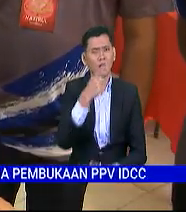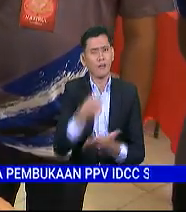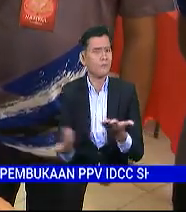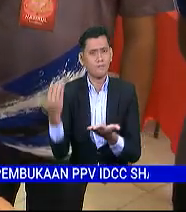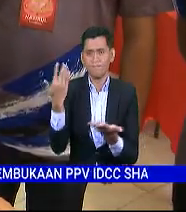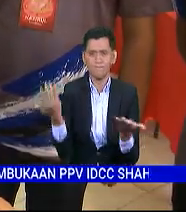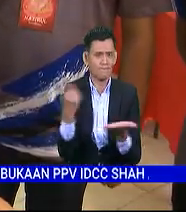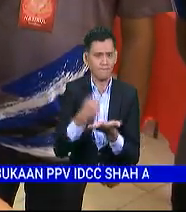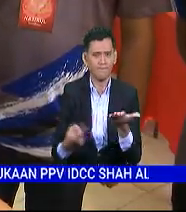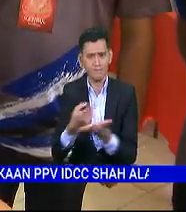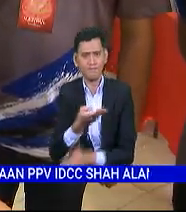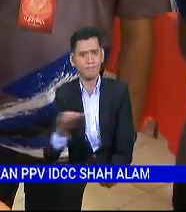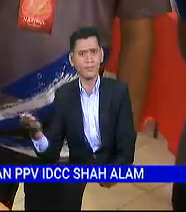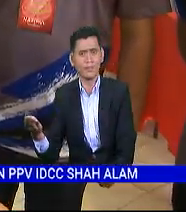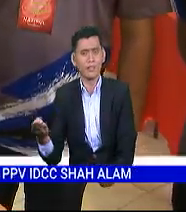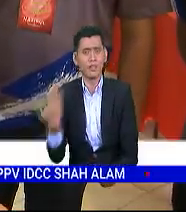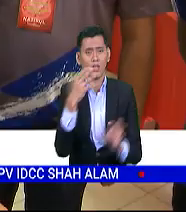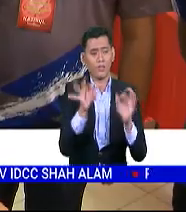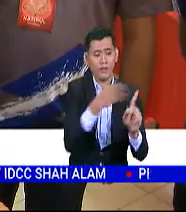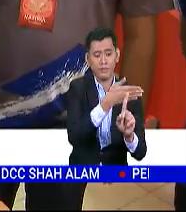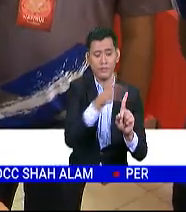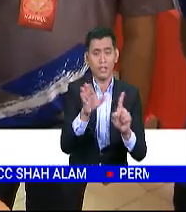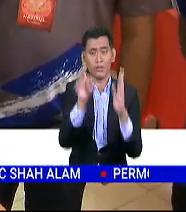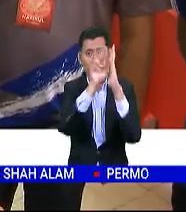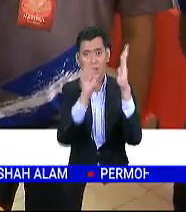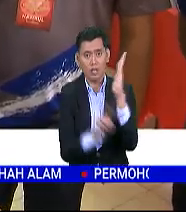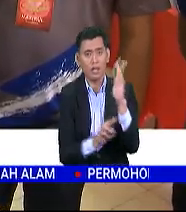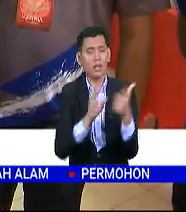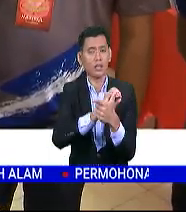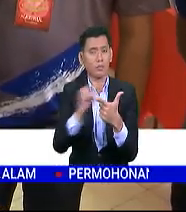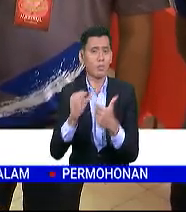apa-apa perkara yang melanggar undang-undang ataupun tidak.